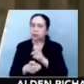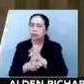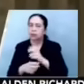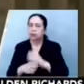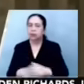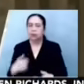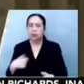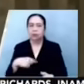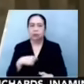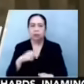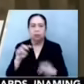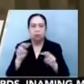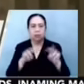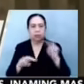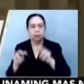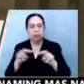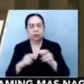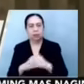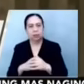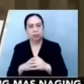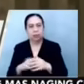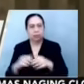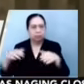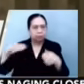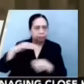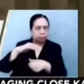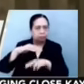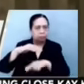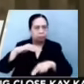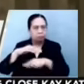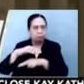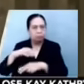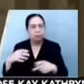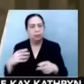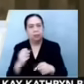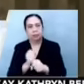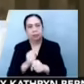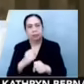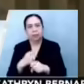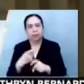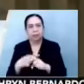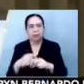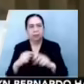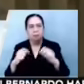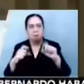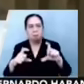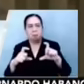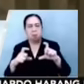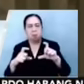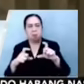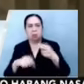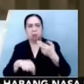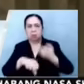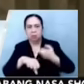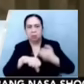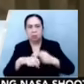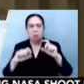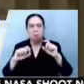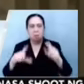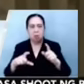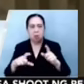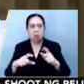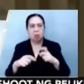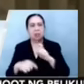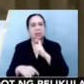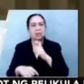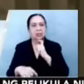at an underground facility na made up of thick stones, thick metals, at napakatigas